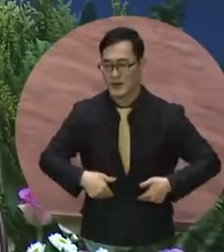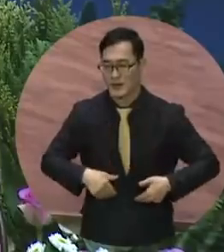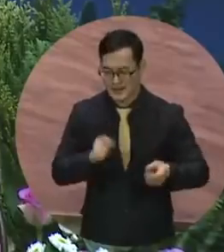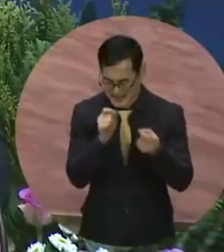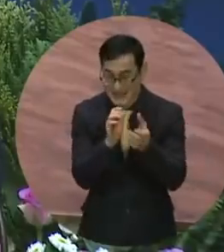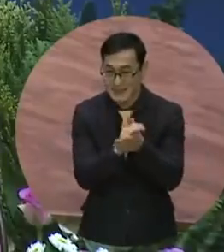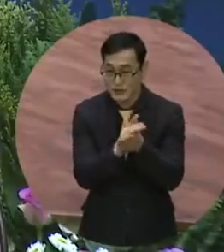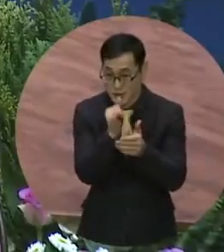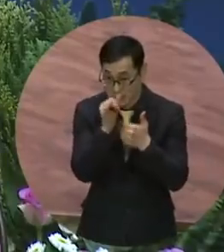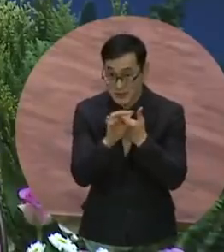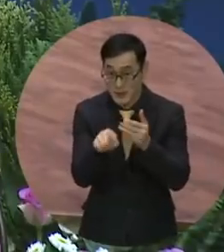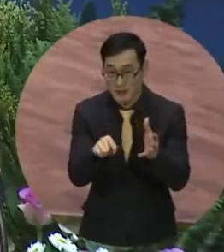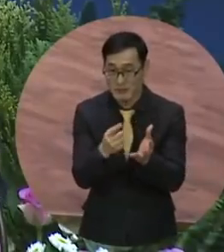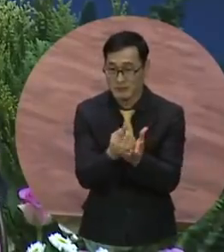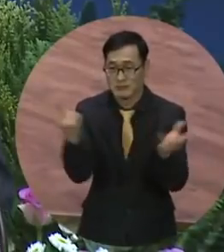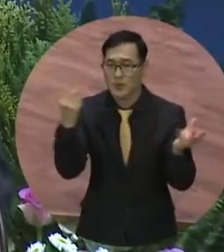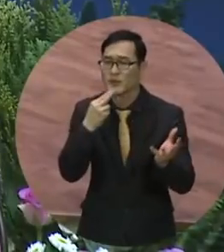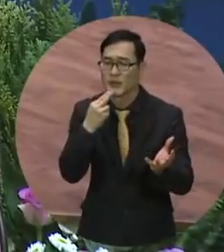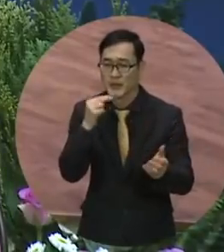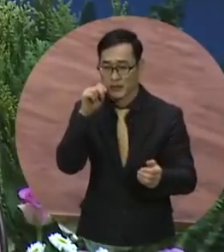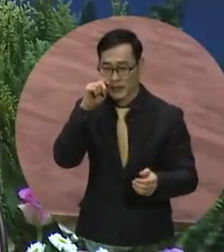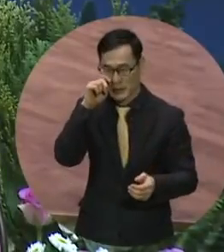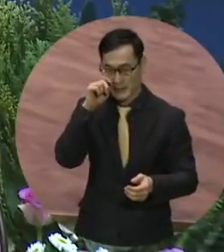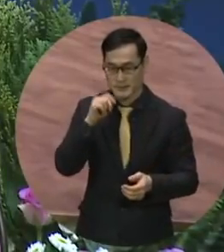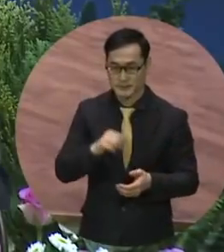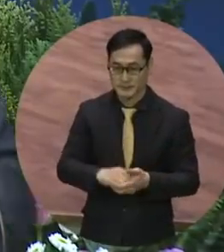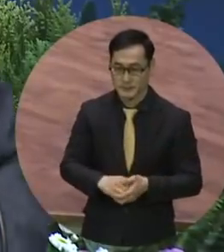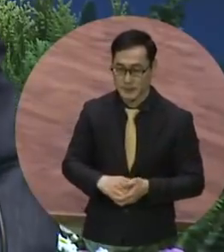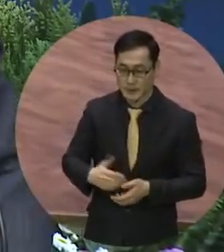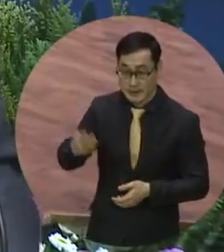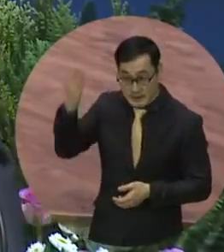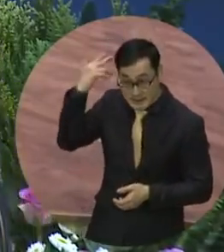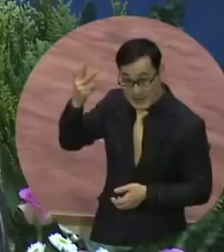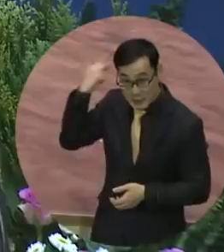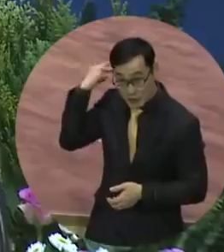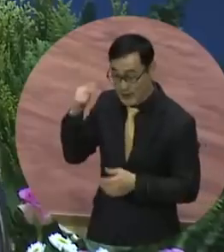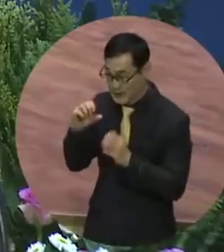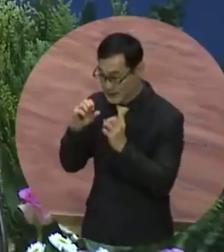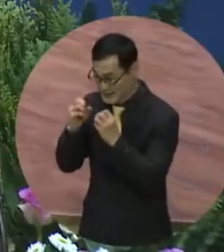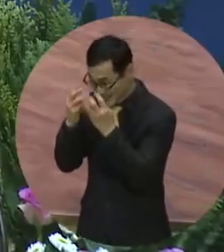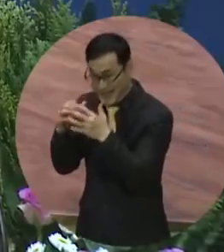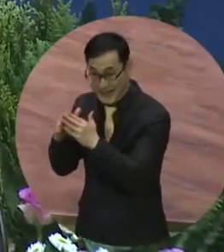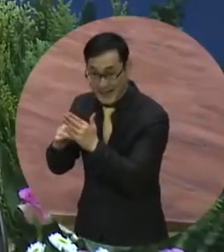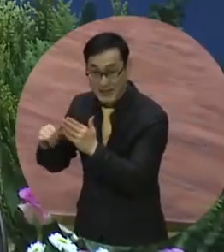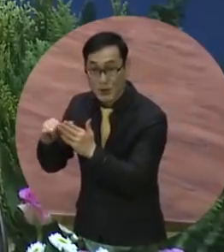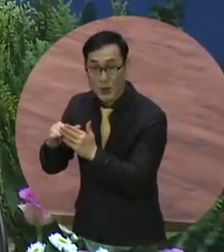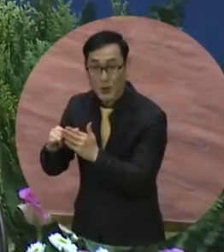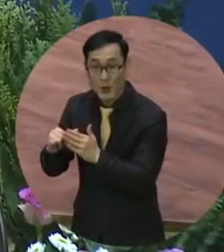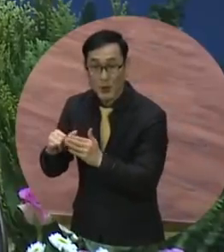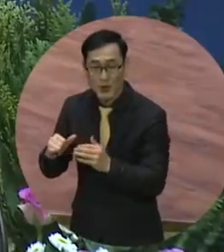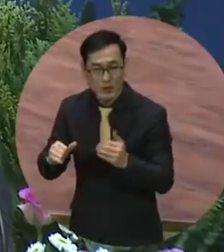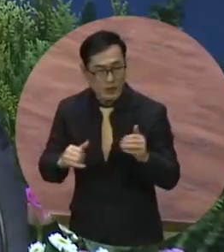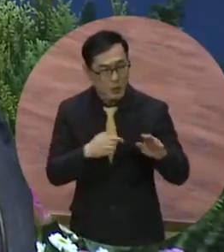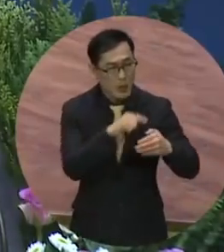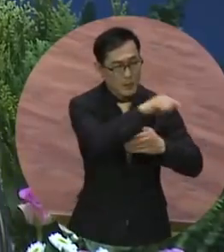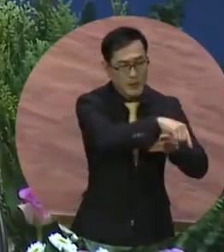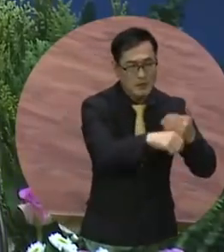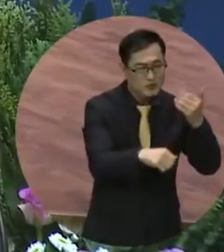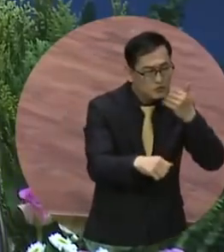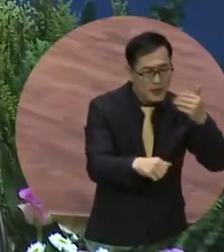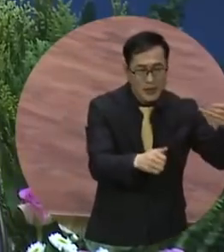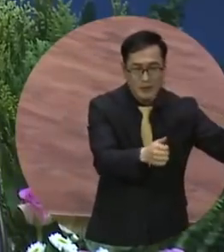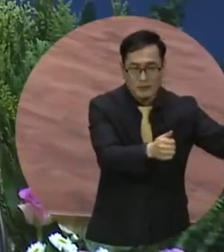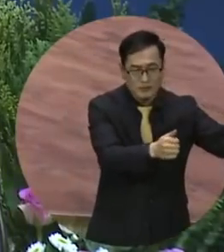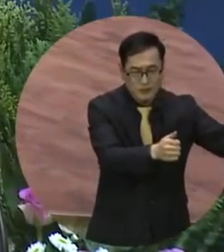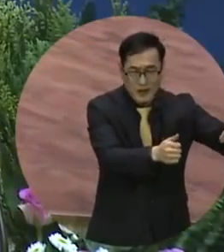말이죠. 새가족부에서 뭘 했나니까 내가 참 감동받았네. 외부에서 컨설팅 회사에 부탁을 해가지고 이